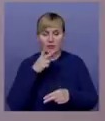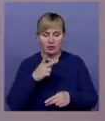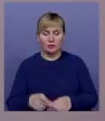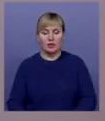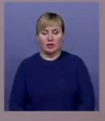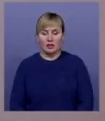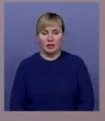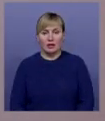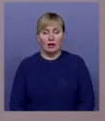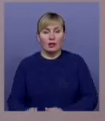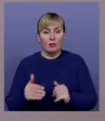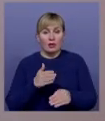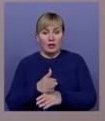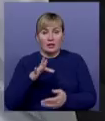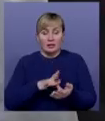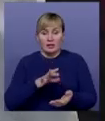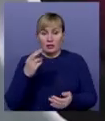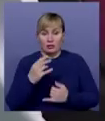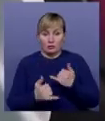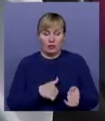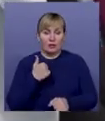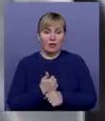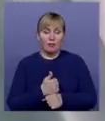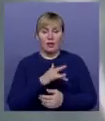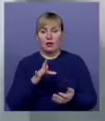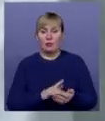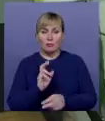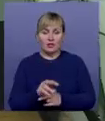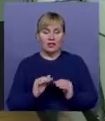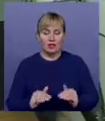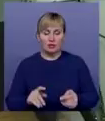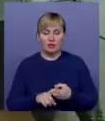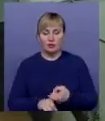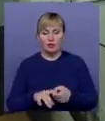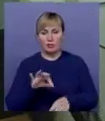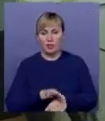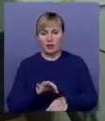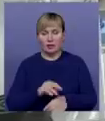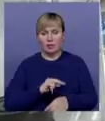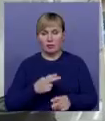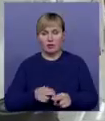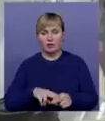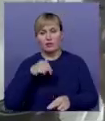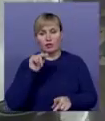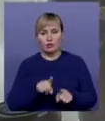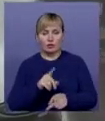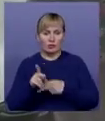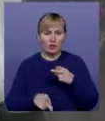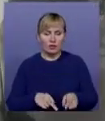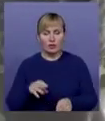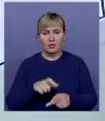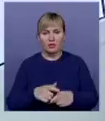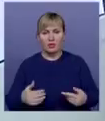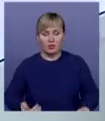после визита центра социальных услуг глава мегаполиса посетила детскую инфекционную больницу на работу которых вчера тоже пожаловались по